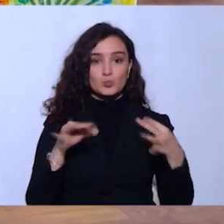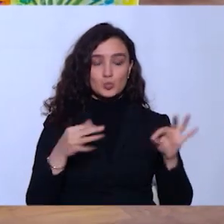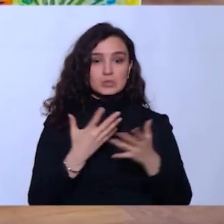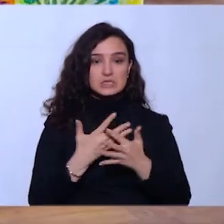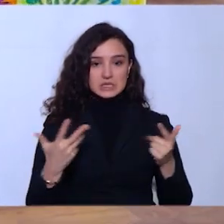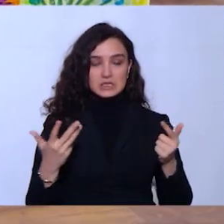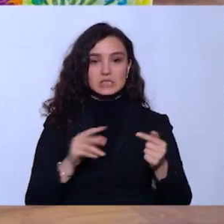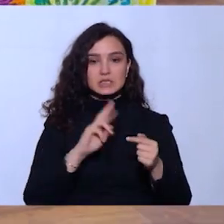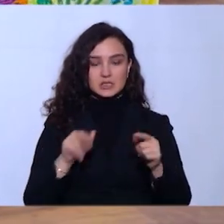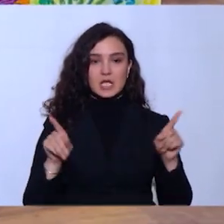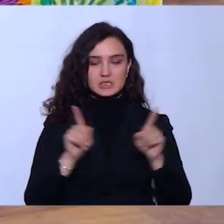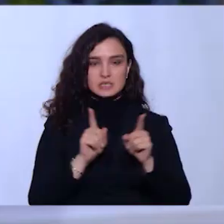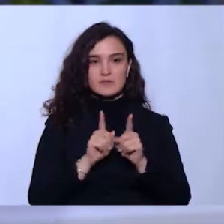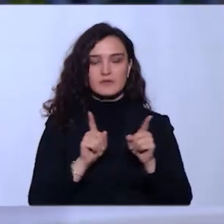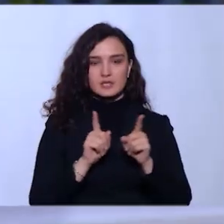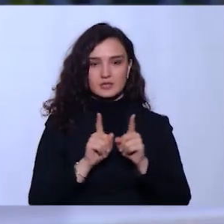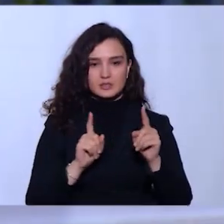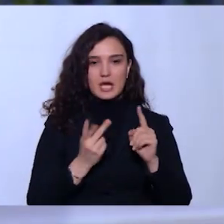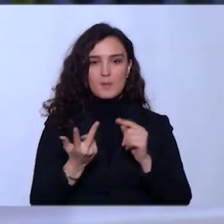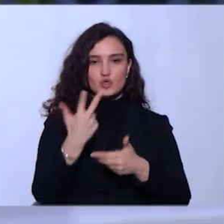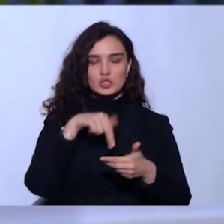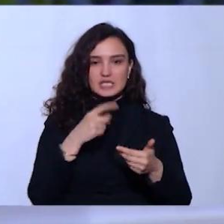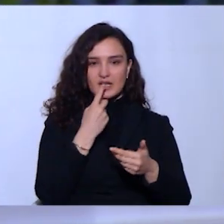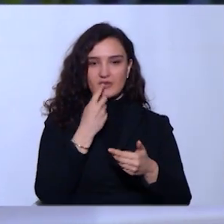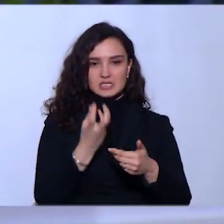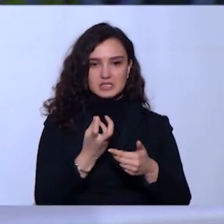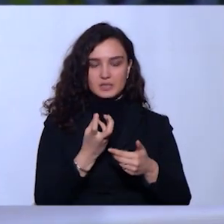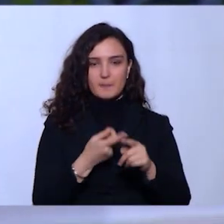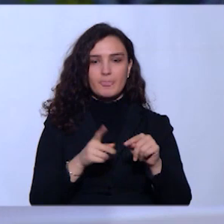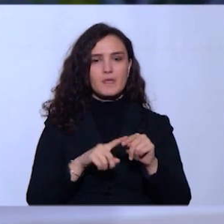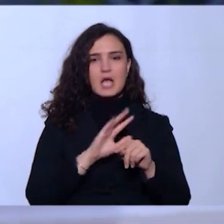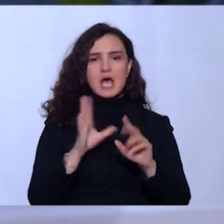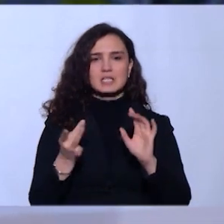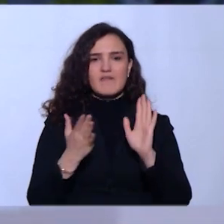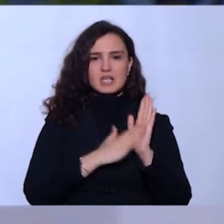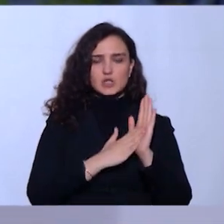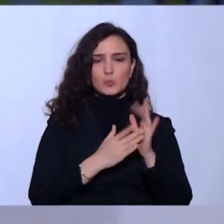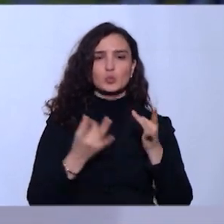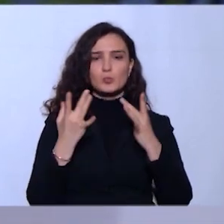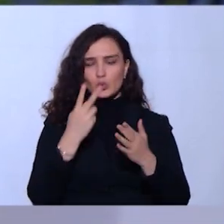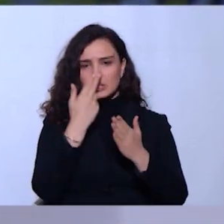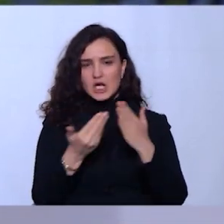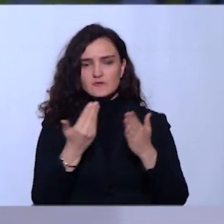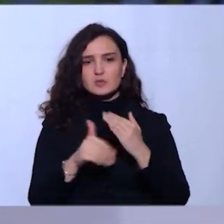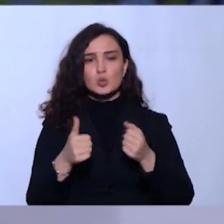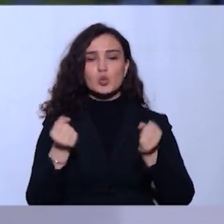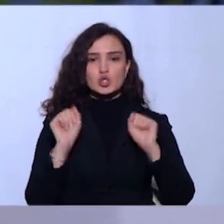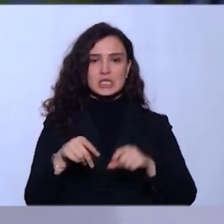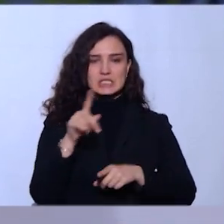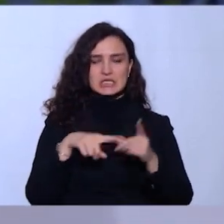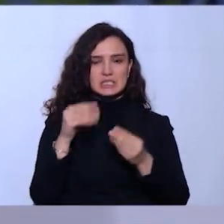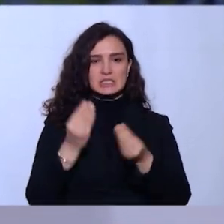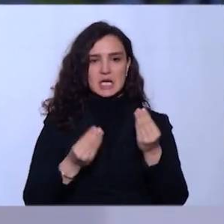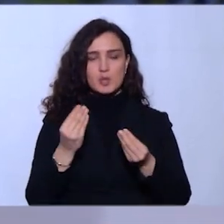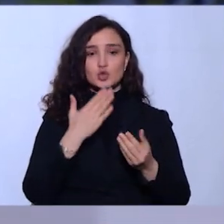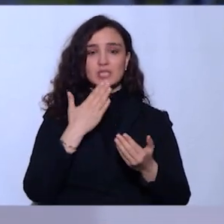და ასევე გამოჭრილი კვერცხი. არ დავაწებებ, უბრალოდ გაჩვენებთ, როგორ შეგიძლიათ ითამაშოთ